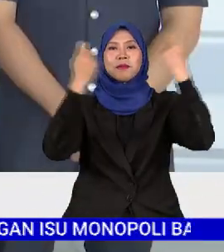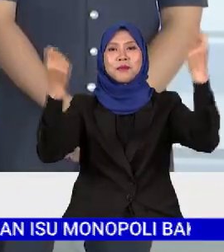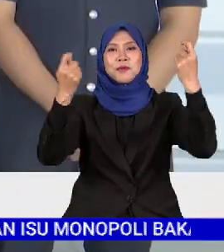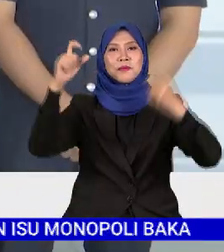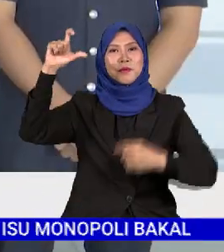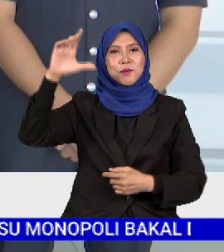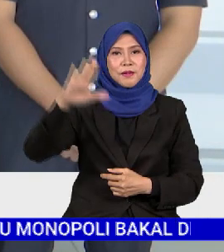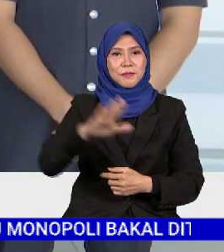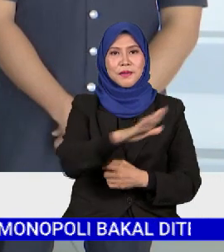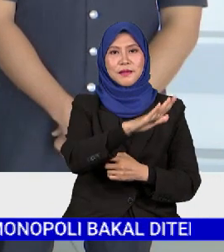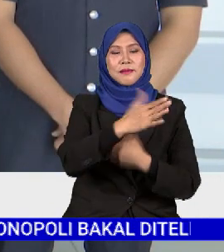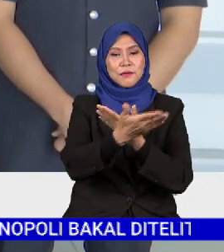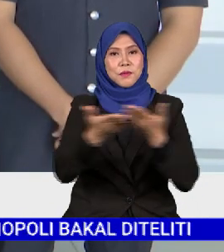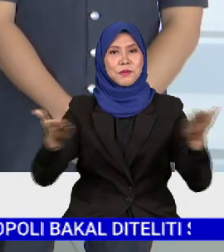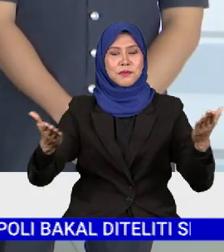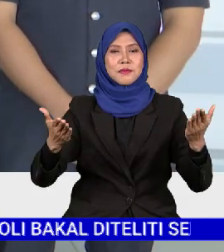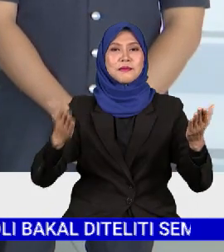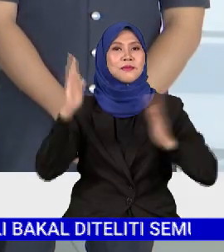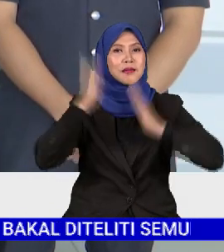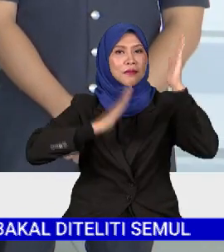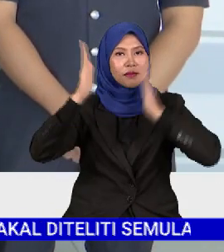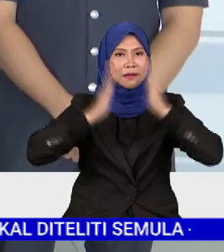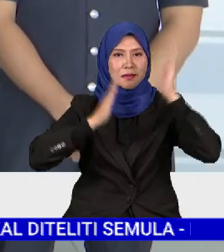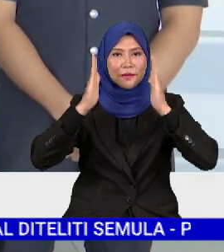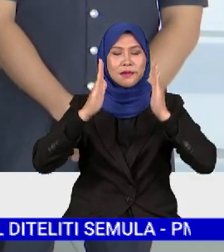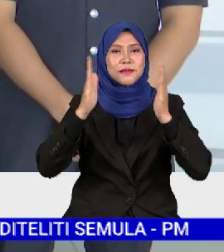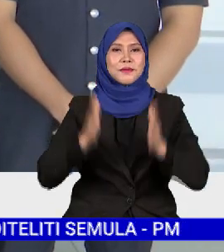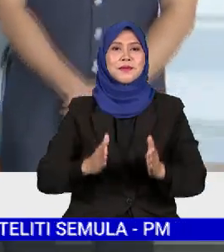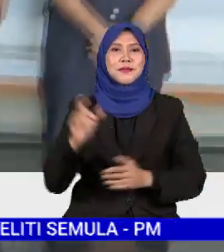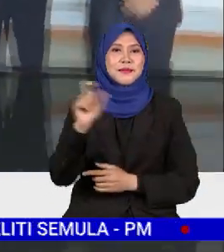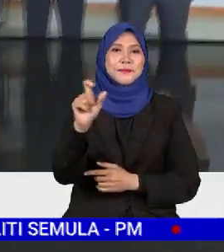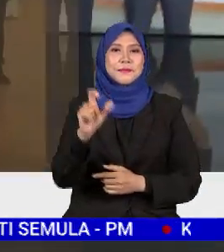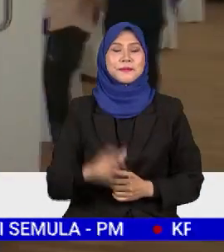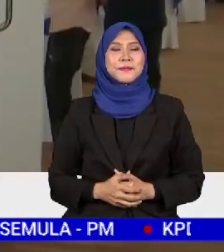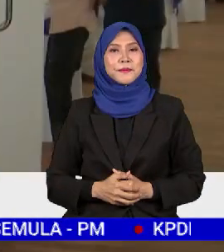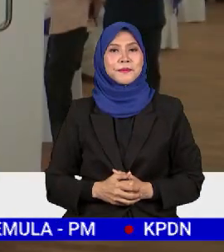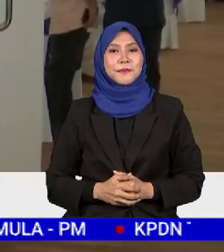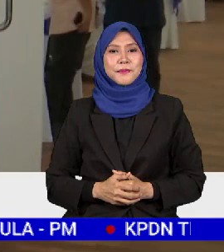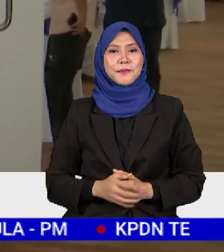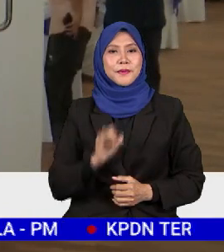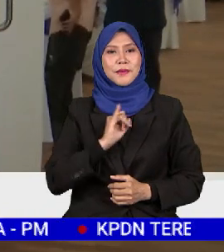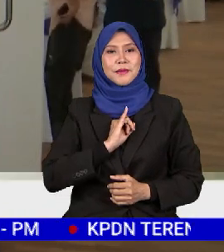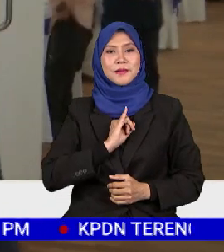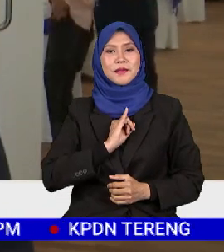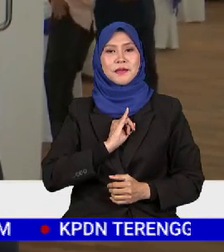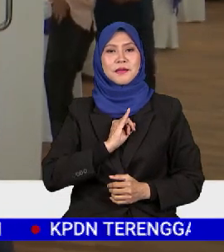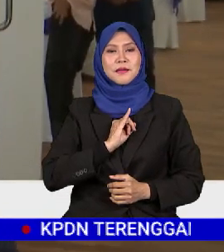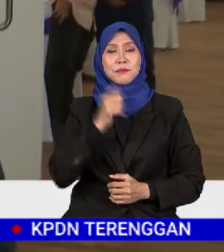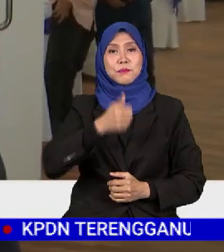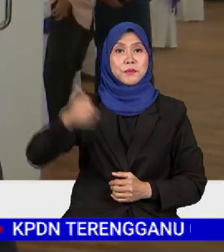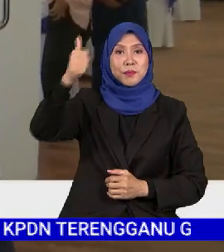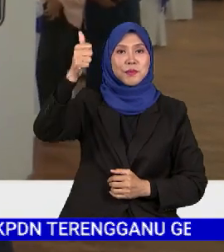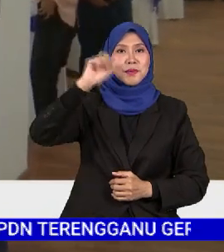bulan Ramadan kepada seluruh rakyat Malaysia, terutamanya yang beragama Islam. Saya sebagai Pesuruhjaya Polis